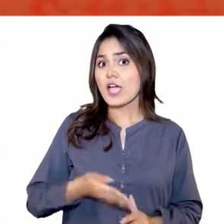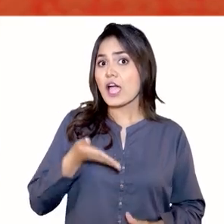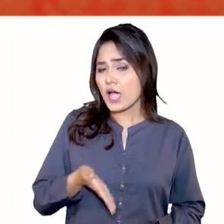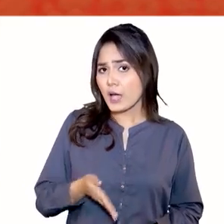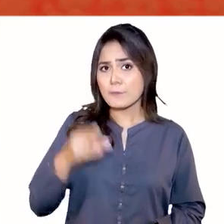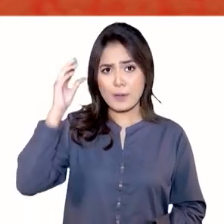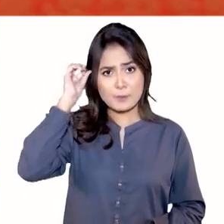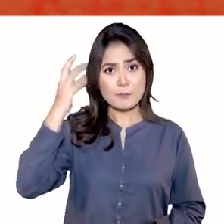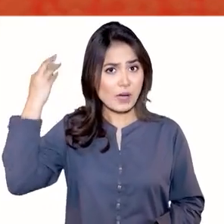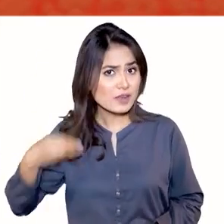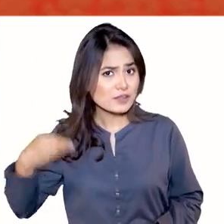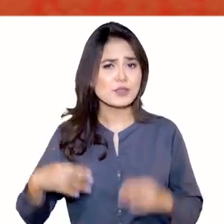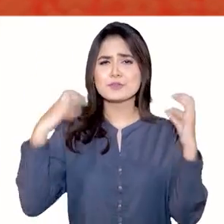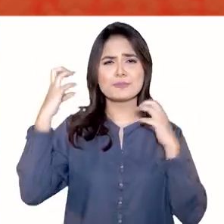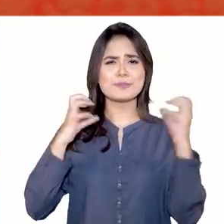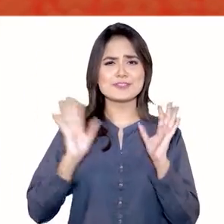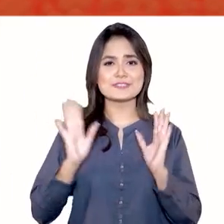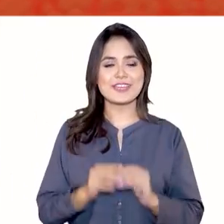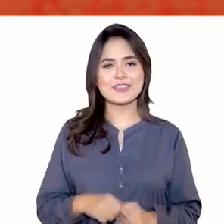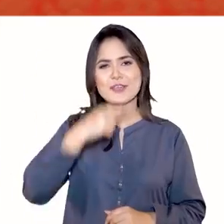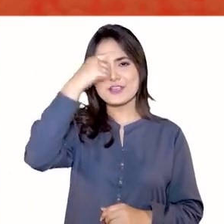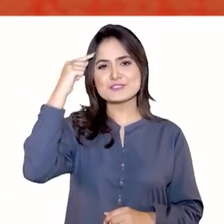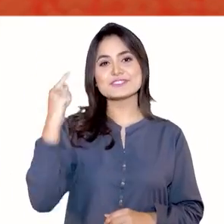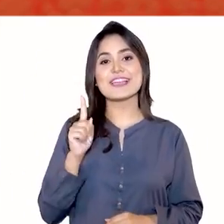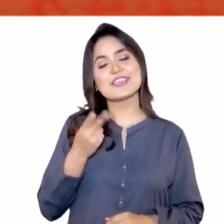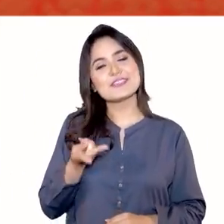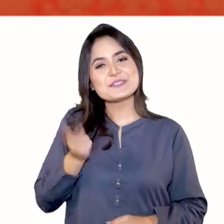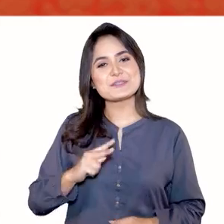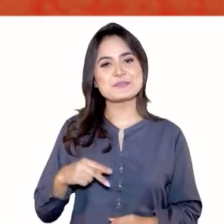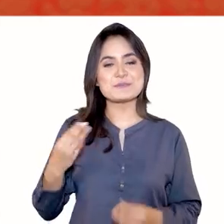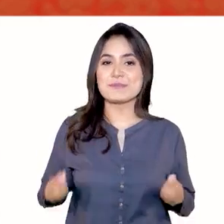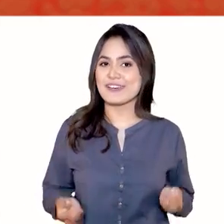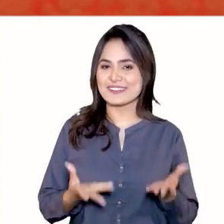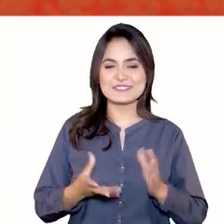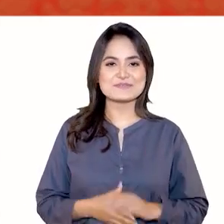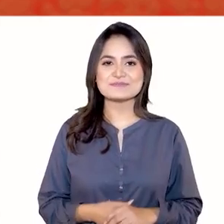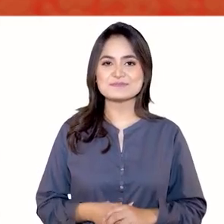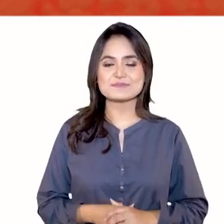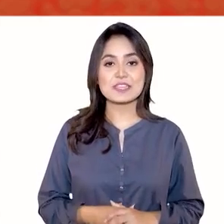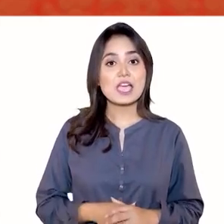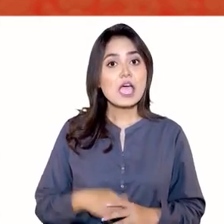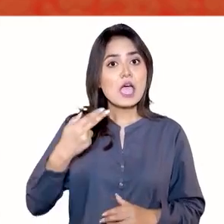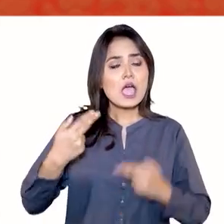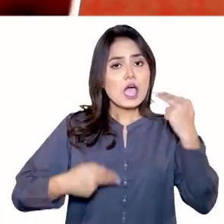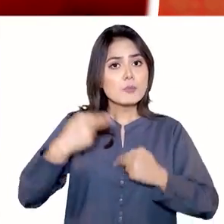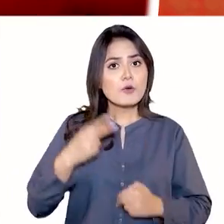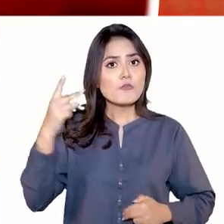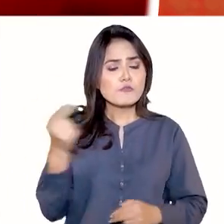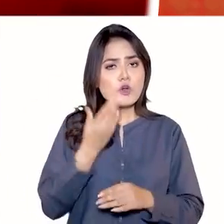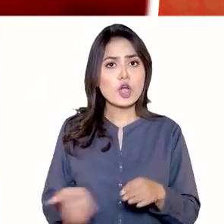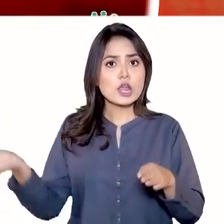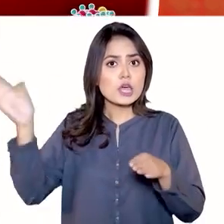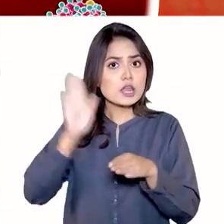तो अगर आपके बाल गिर रहे हो तो परेशान ना हो, क्योंकि ज्यादातर केसेस में बाल दोबारा उगने लगते हैं। हार्मोन्स इस अमल पर बराह